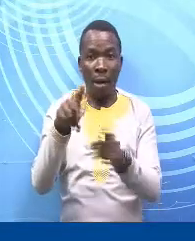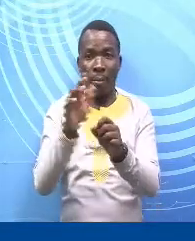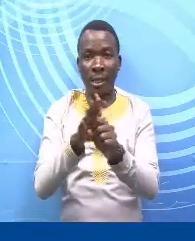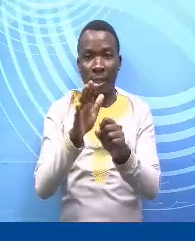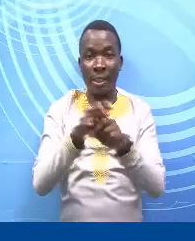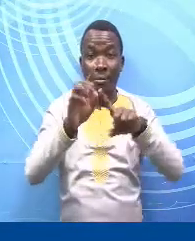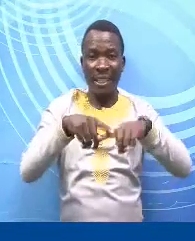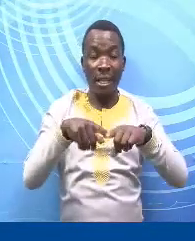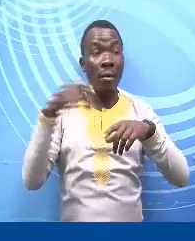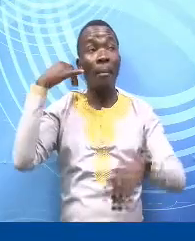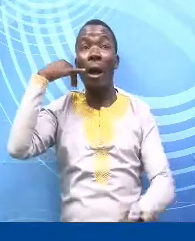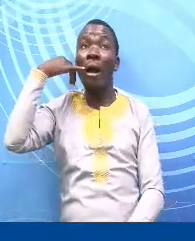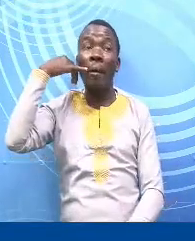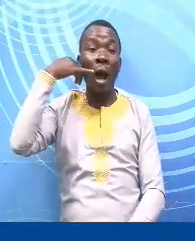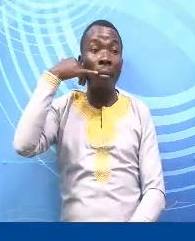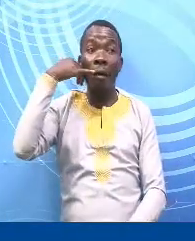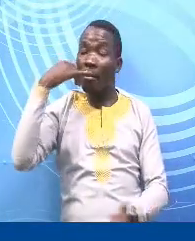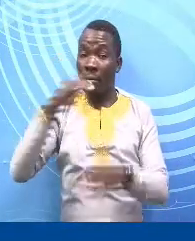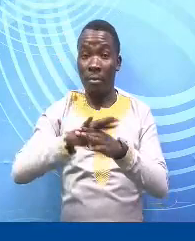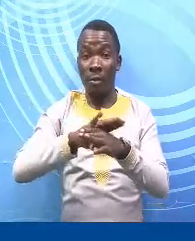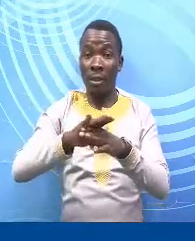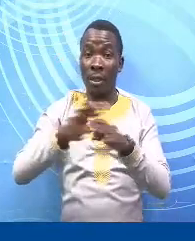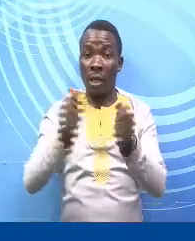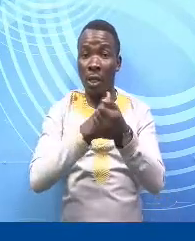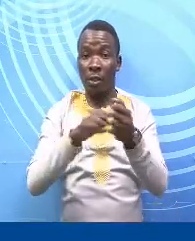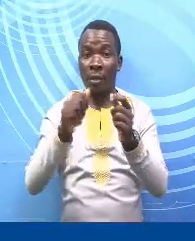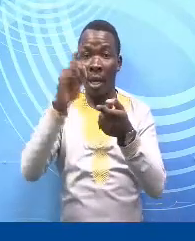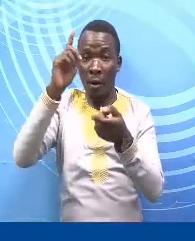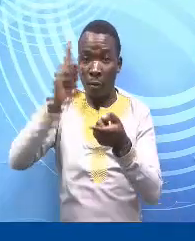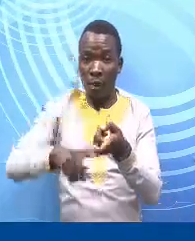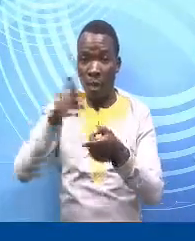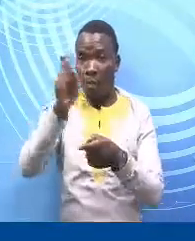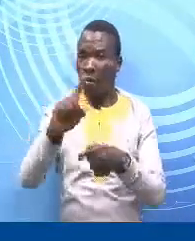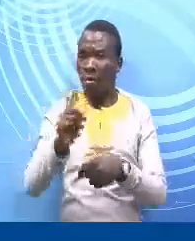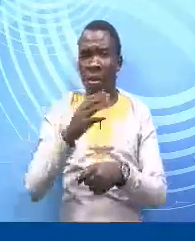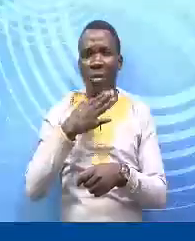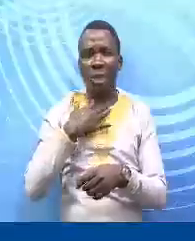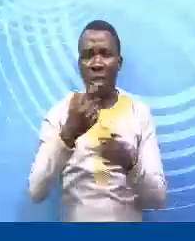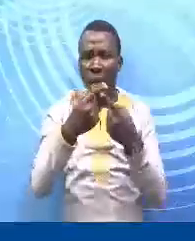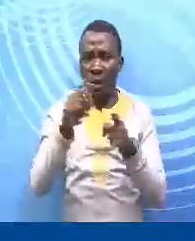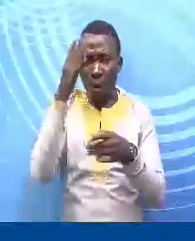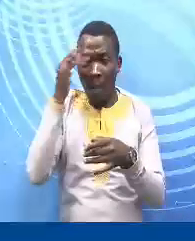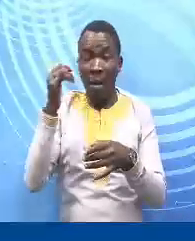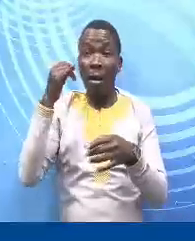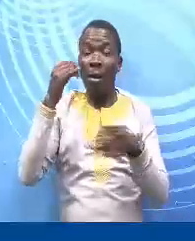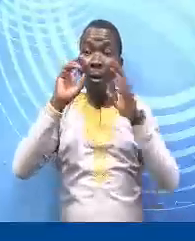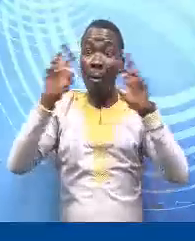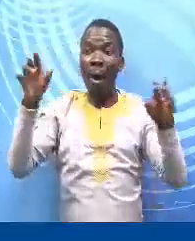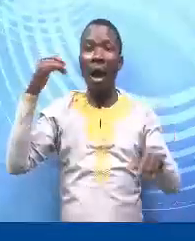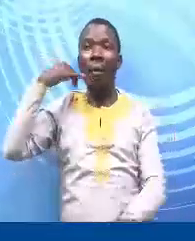babiterwa n'uburangare bw'amatelefone, ntabwo yakica umuntu yabishakaga, ariko n'uburangare bw'amatelefone baba